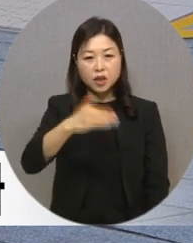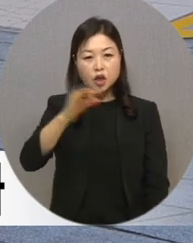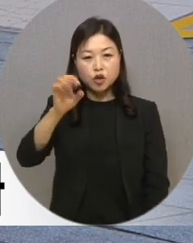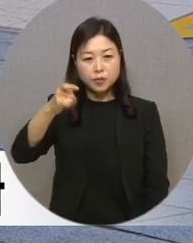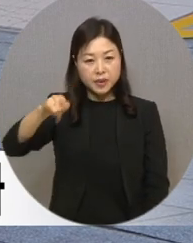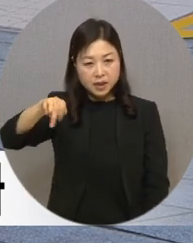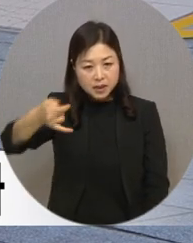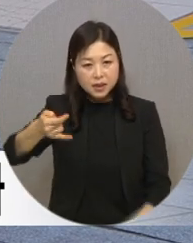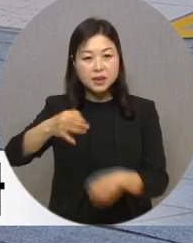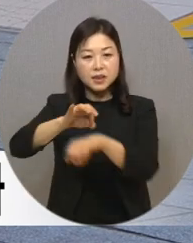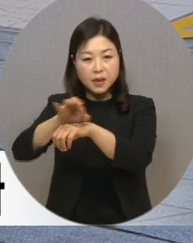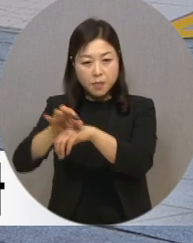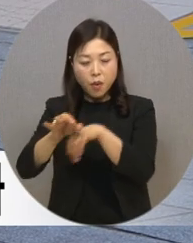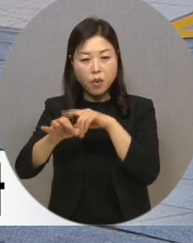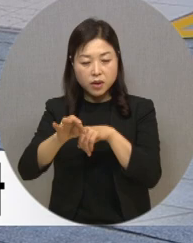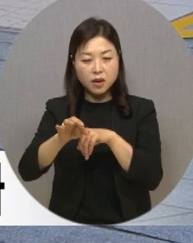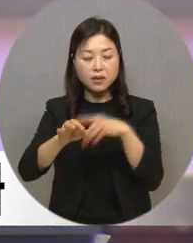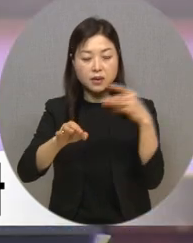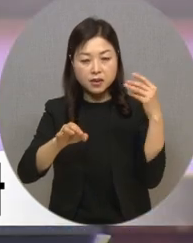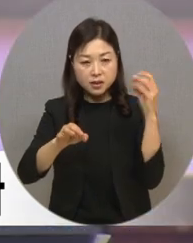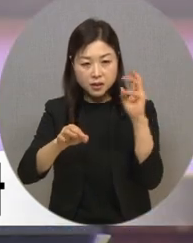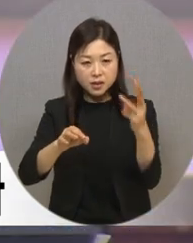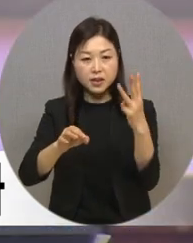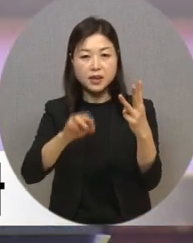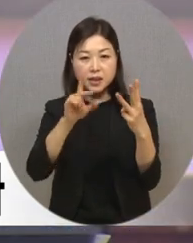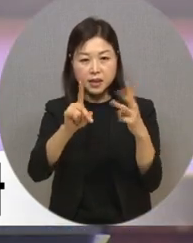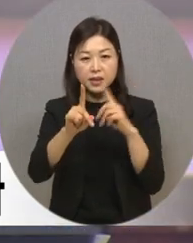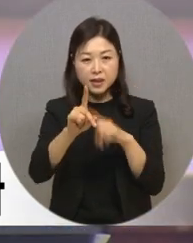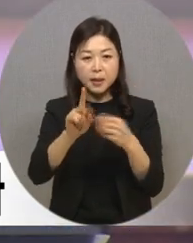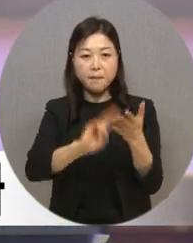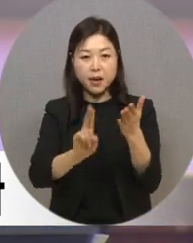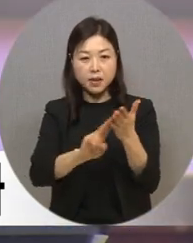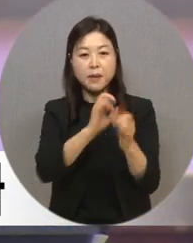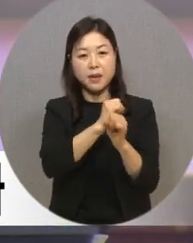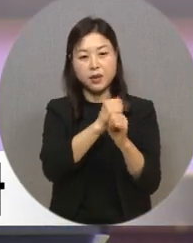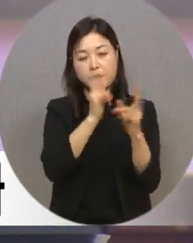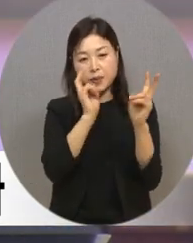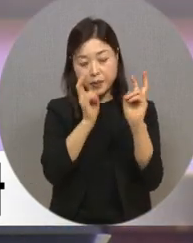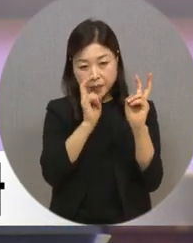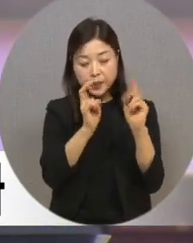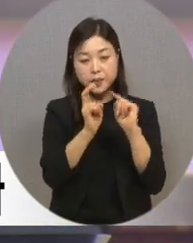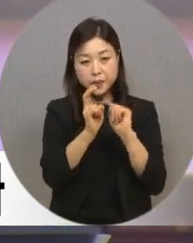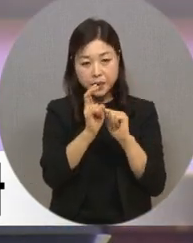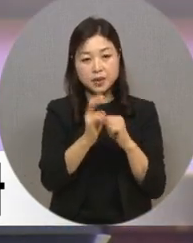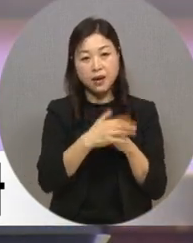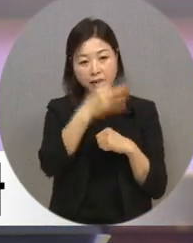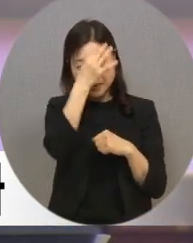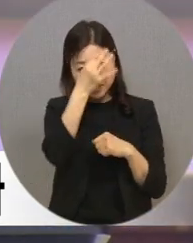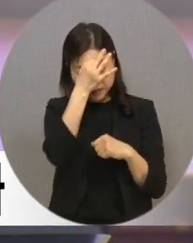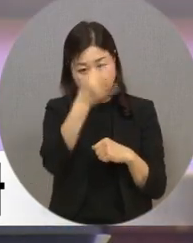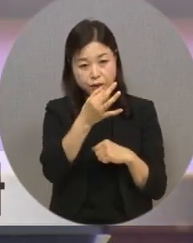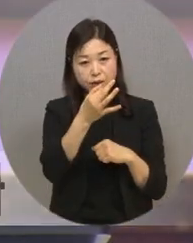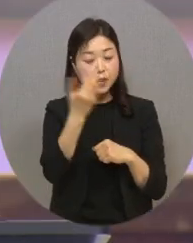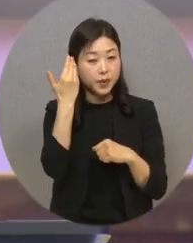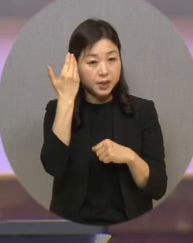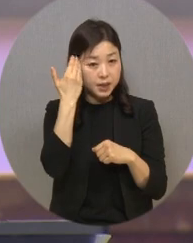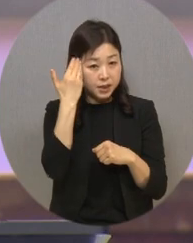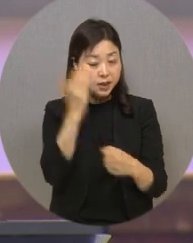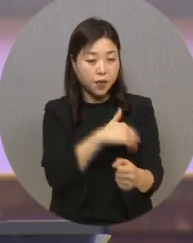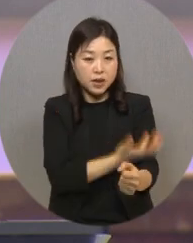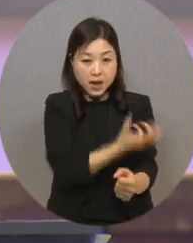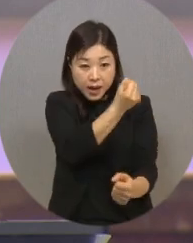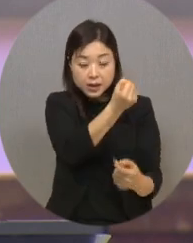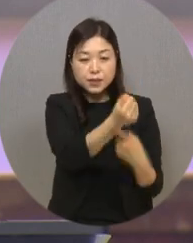3D 애니메이션을 제작한 회사로 최첨단 제작 기술과 지적 재산권을 모두 보유한 국내 대표 문화